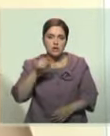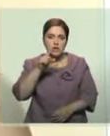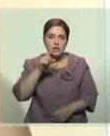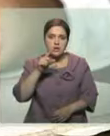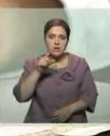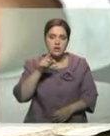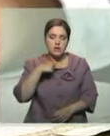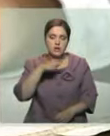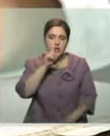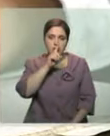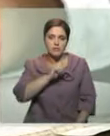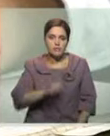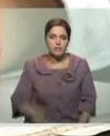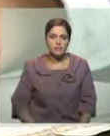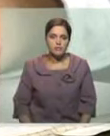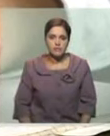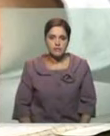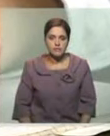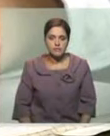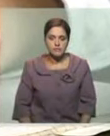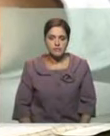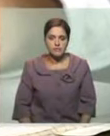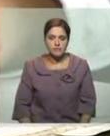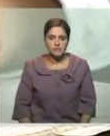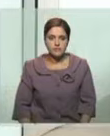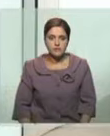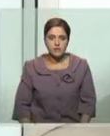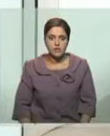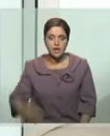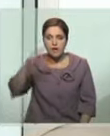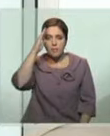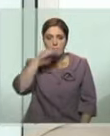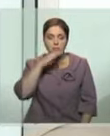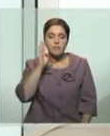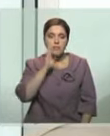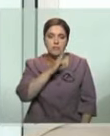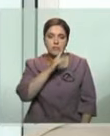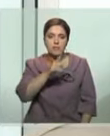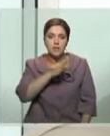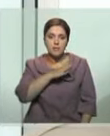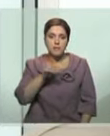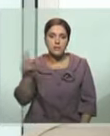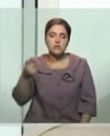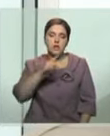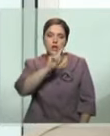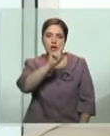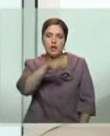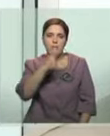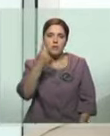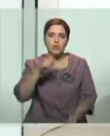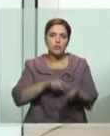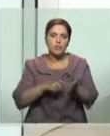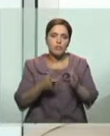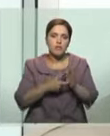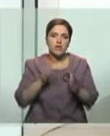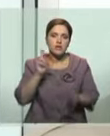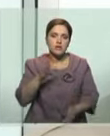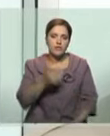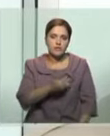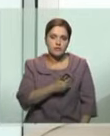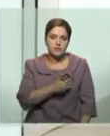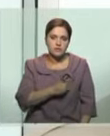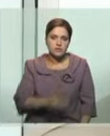жизнь на чеках. Родители ребенка сказали свои требования. Это была однокомнатная квартира. На тот момент